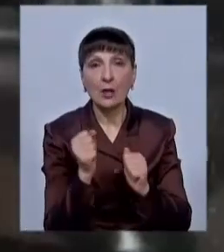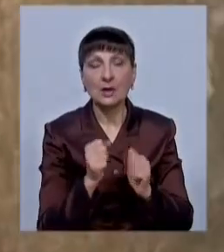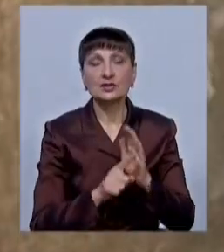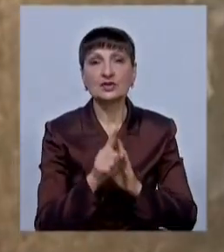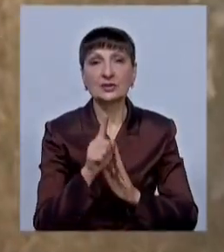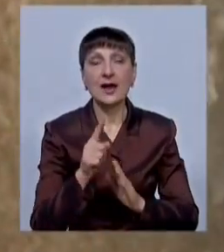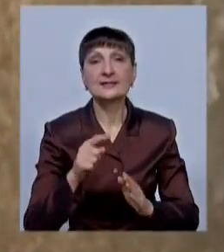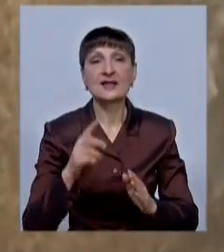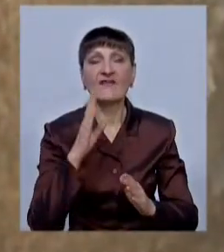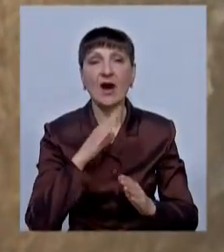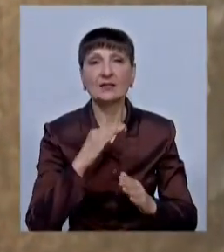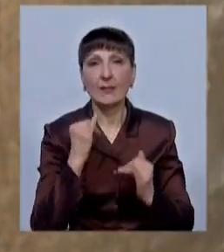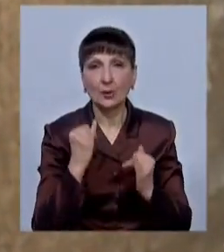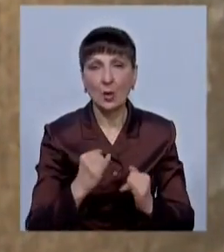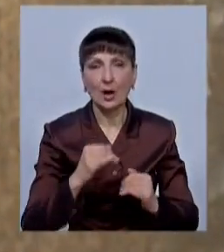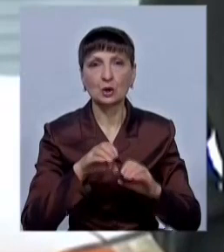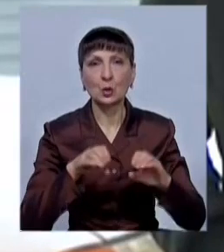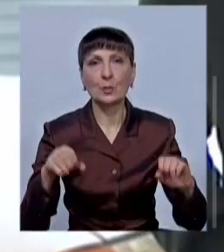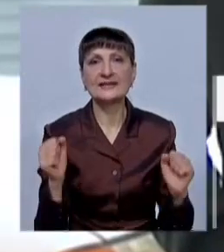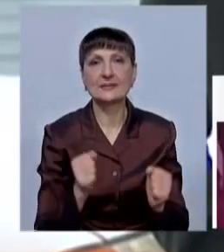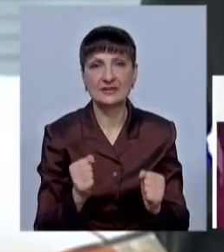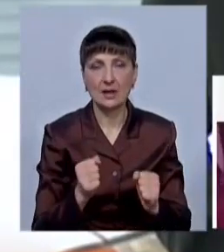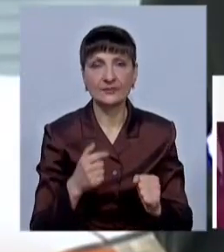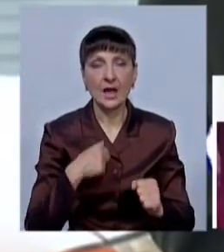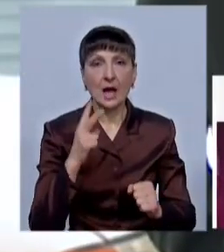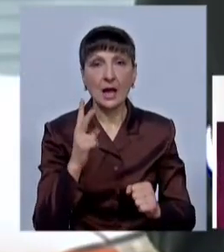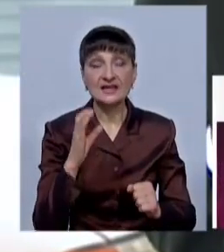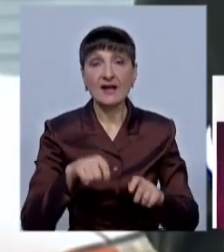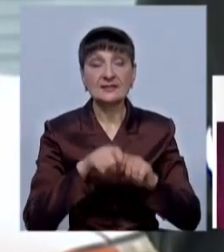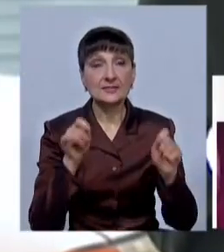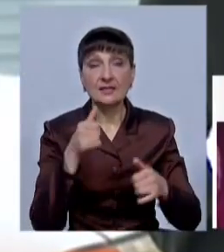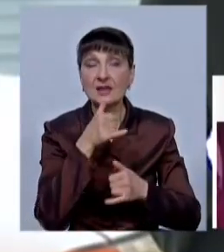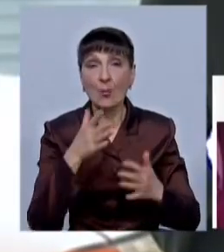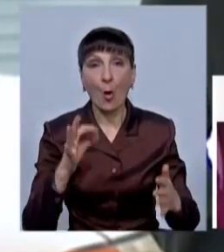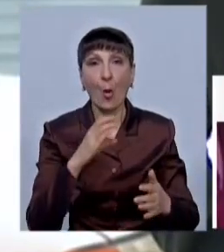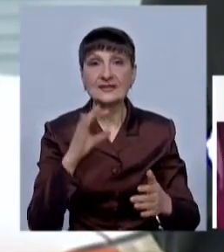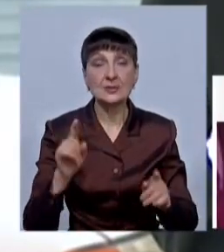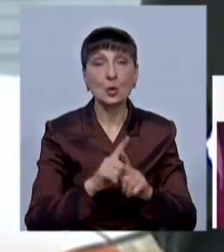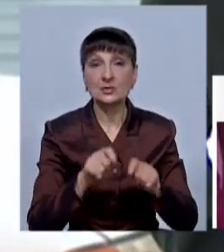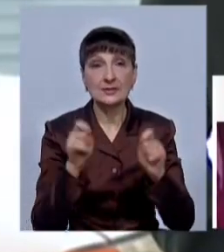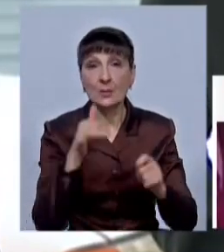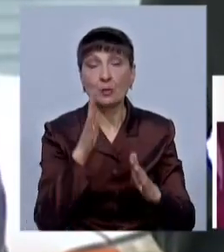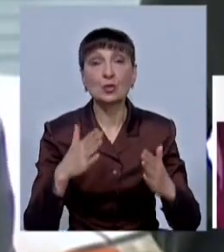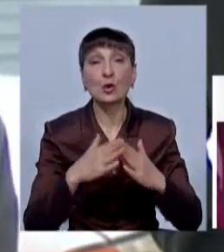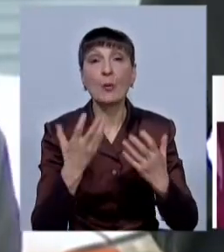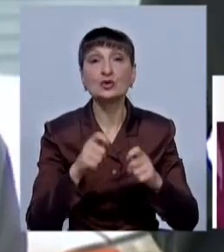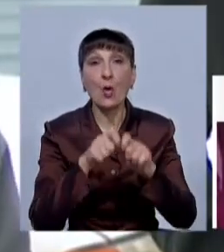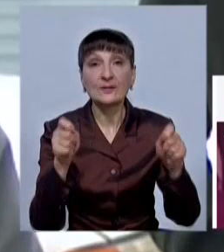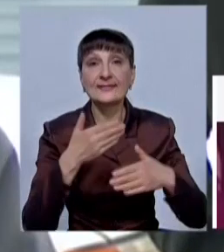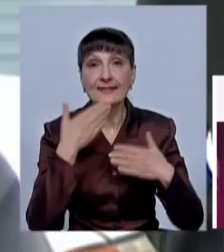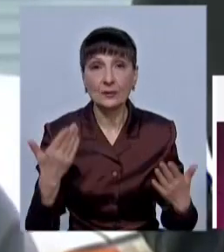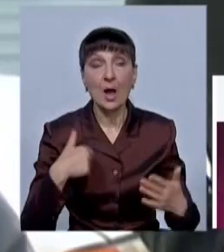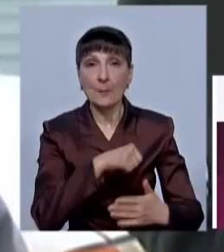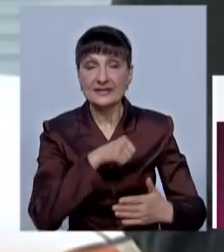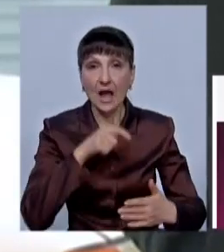перебои с подачей воды. Трубы замерзают. Мы так КСК не можем создать, ОСИ не можем создать, он не сдатый дом. Мы сами, жильцы, собираемся и что-то